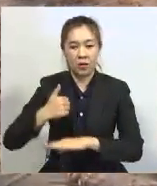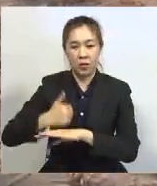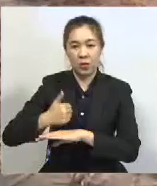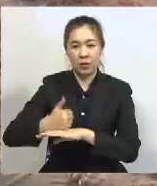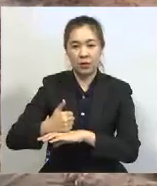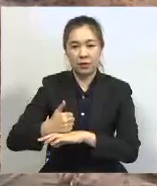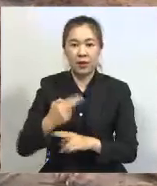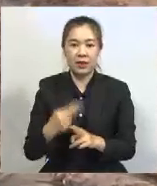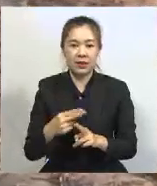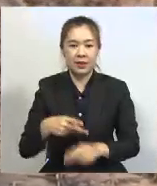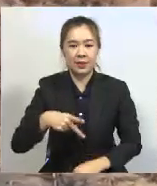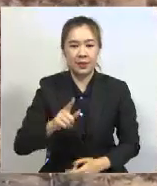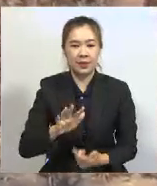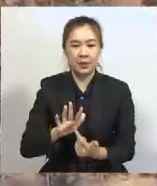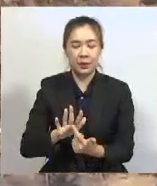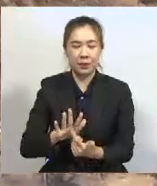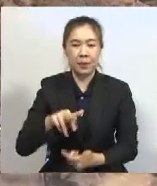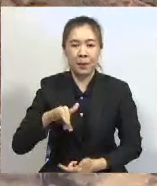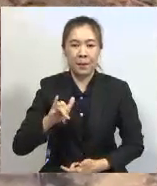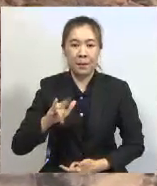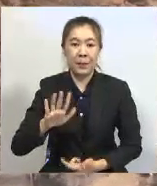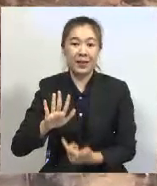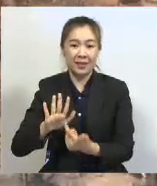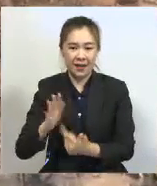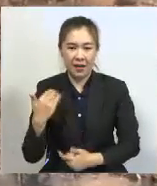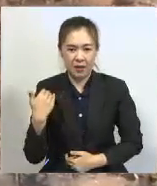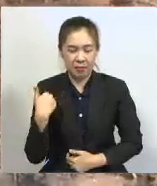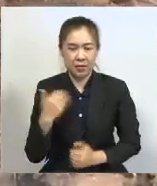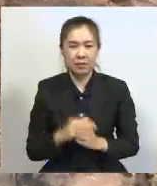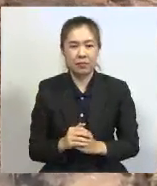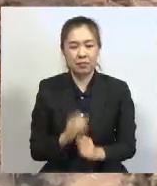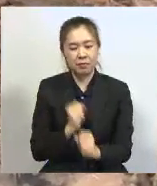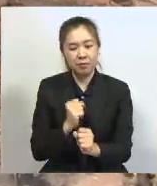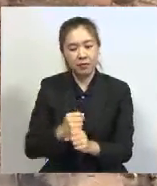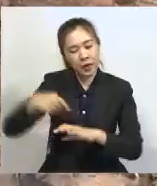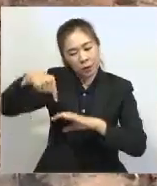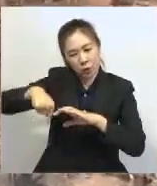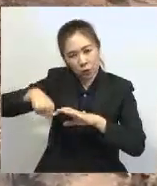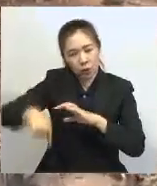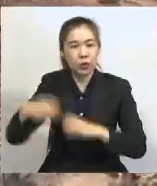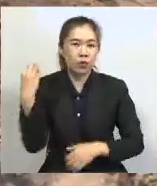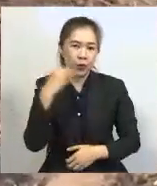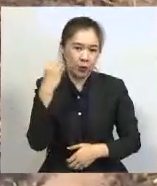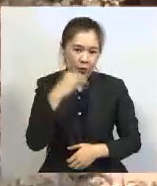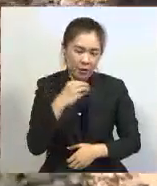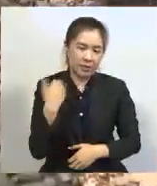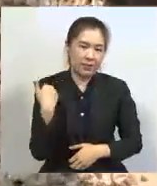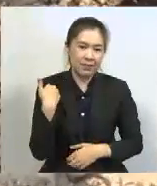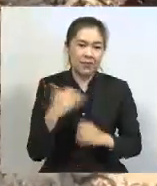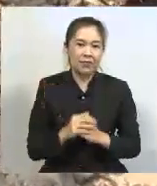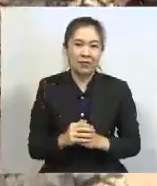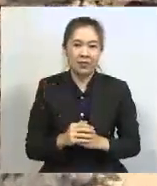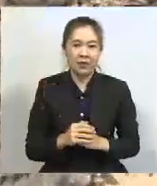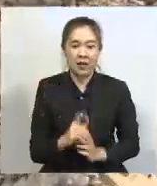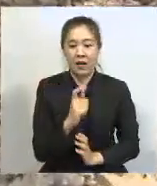ายปัญญาวิไลรัตน์บอกว่าช่วงนี้งานขุดเจาะบ่อบาดาลมีเข้ามาทุกวันค่ะทางทีมงานเนี่ยก็มีงานขุดเจาะทั้